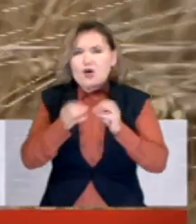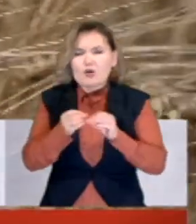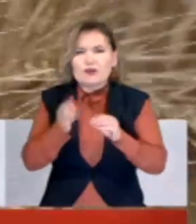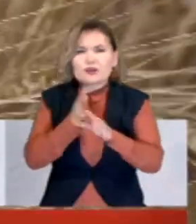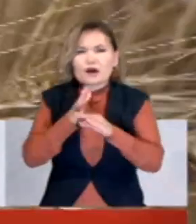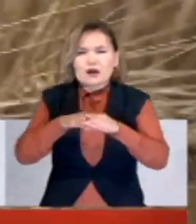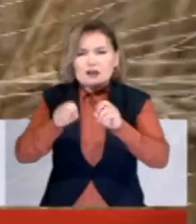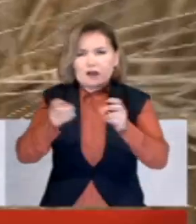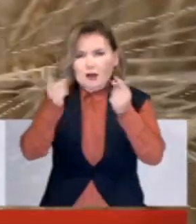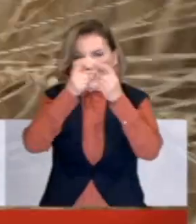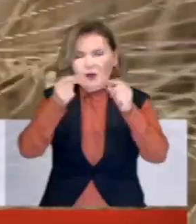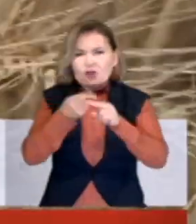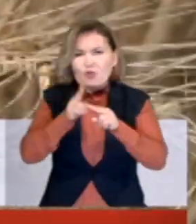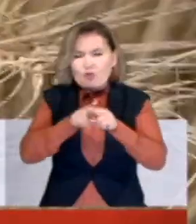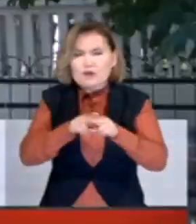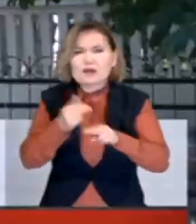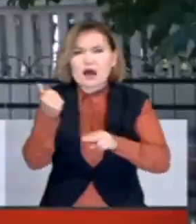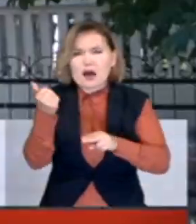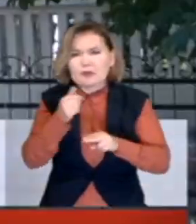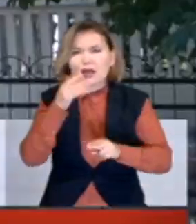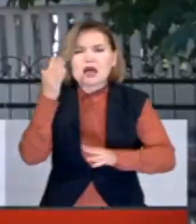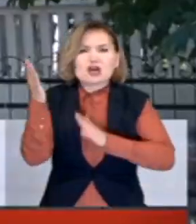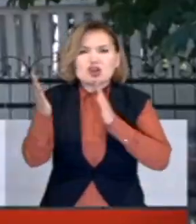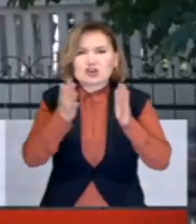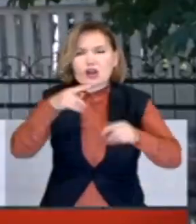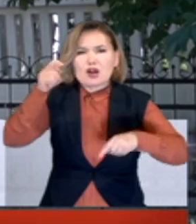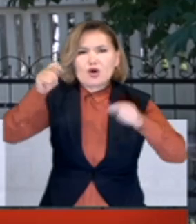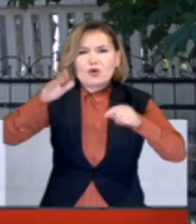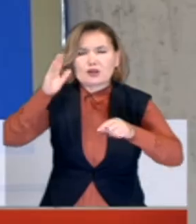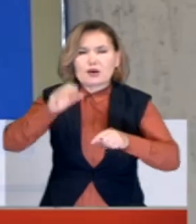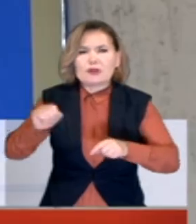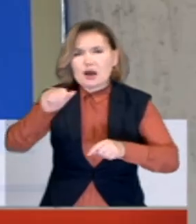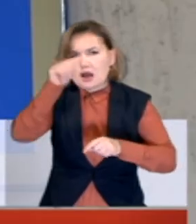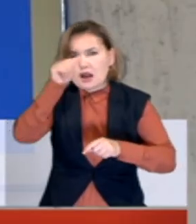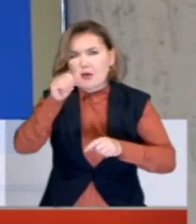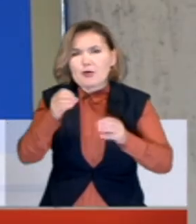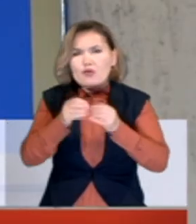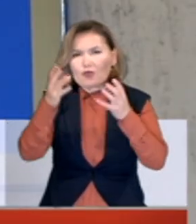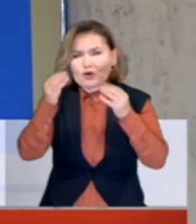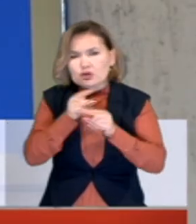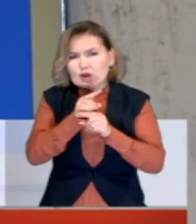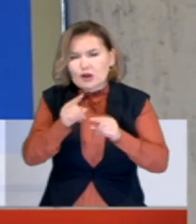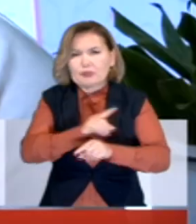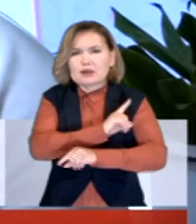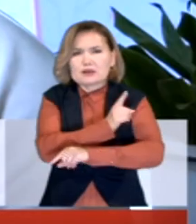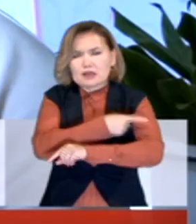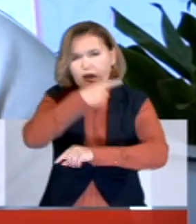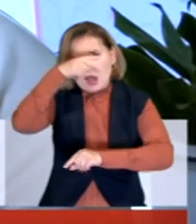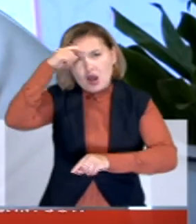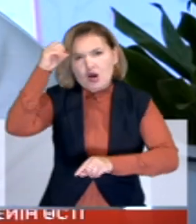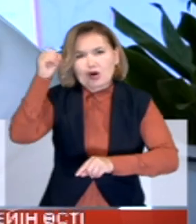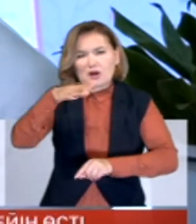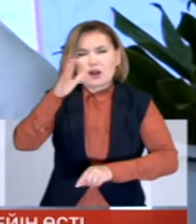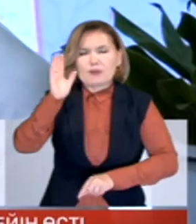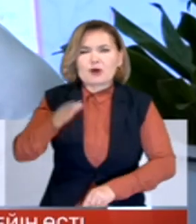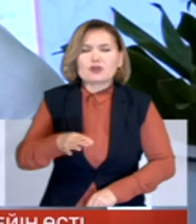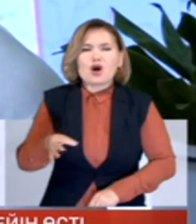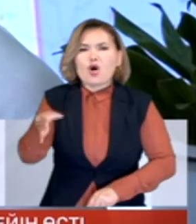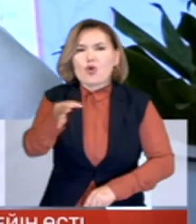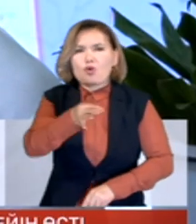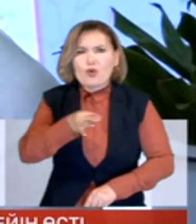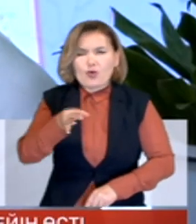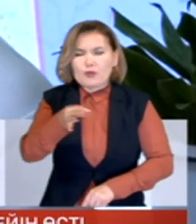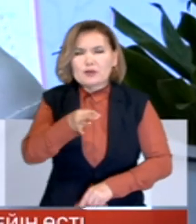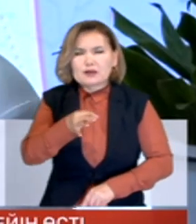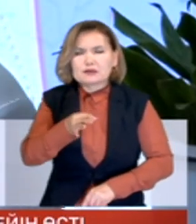осы аптаның аяғына дейін жел мен жауын басылмайды деп отыр. Тек шілденің соңғы 10 күндігінен бастап күн ысиды. Облыс бойынша